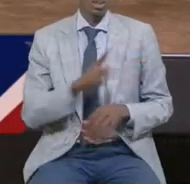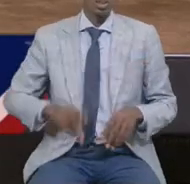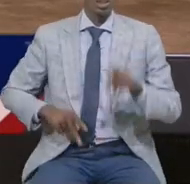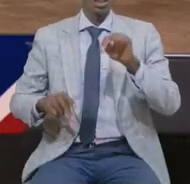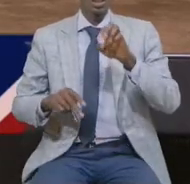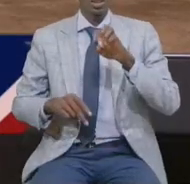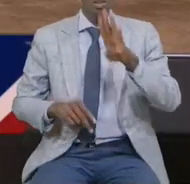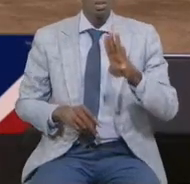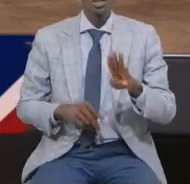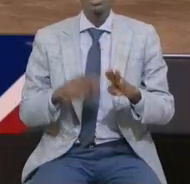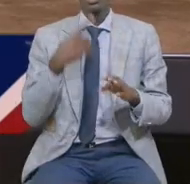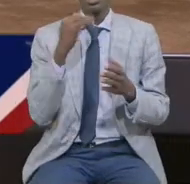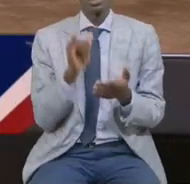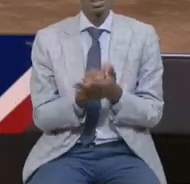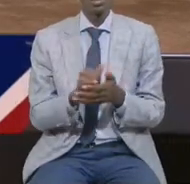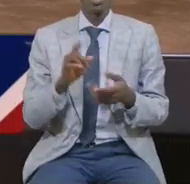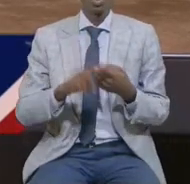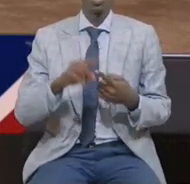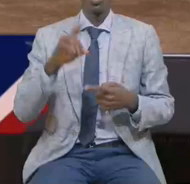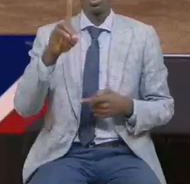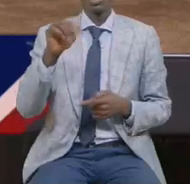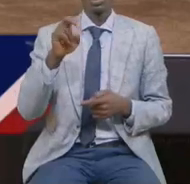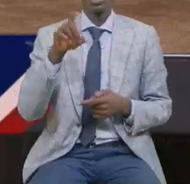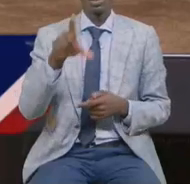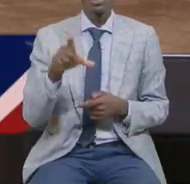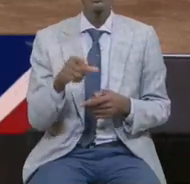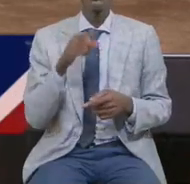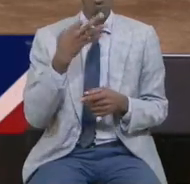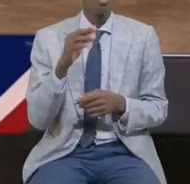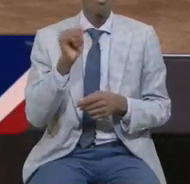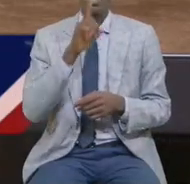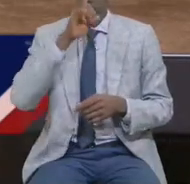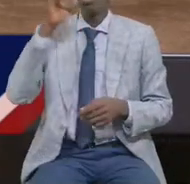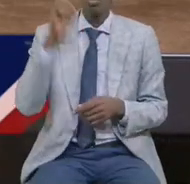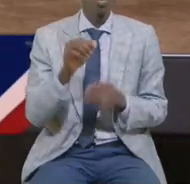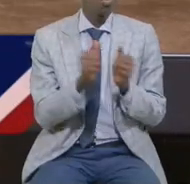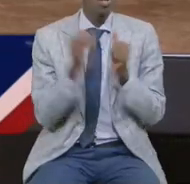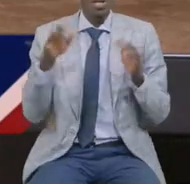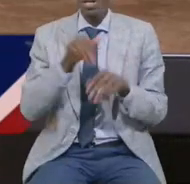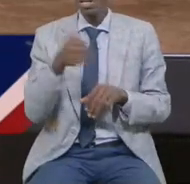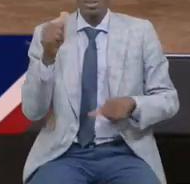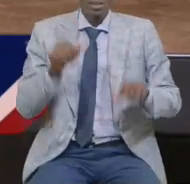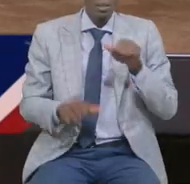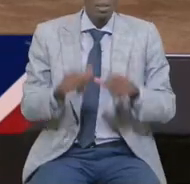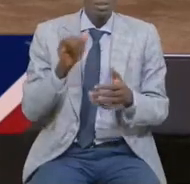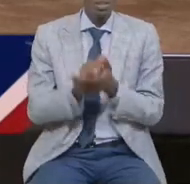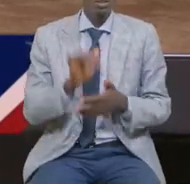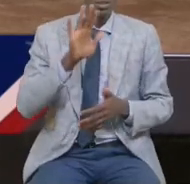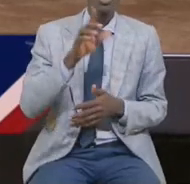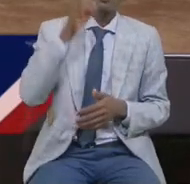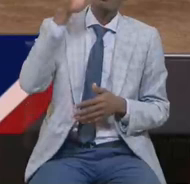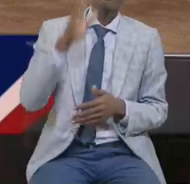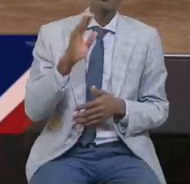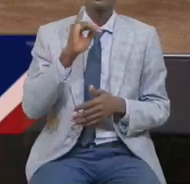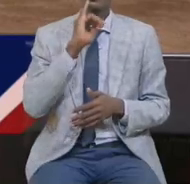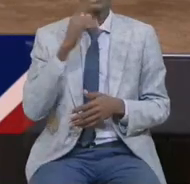dit à Daniel que, en vérité, il n'y a pas une ombre de doute ici que votre Dieu est le